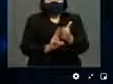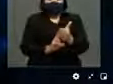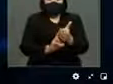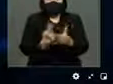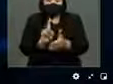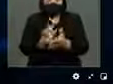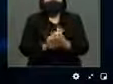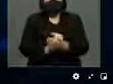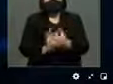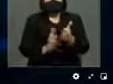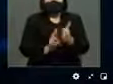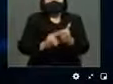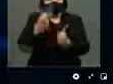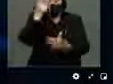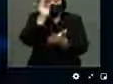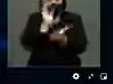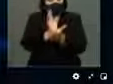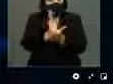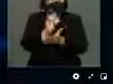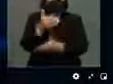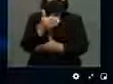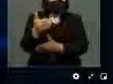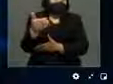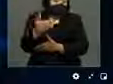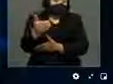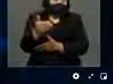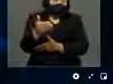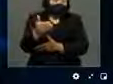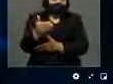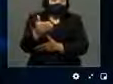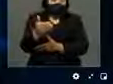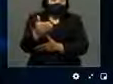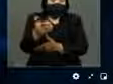ผู้บัญชาการตำรวจแห่งชาตินะครับซึ่งท่านก็